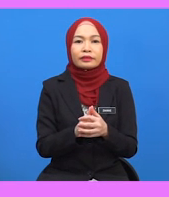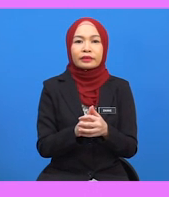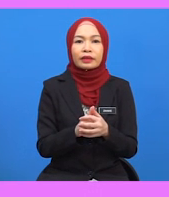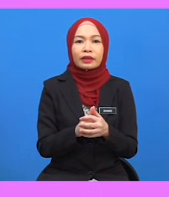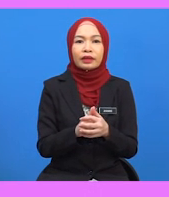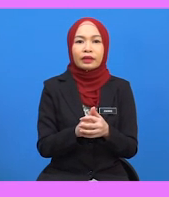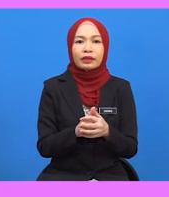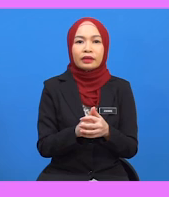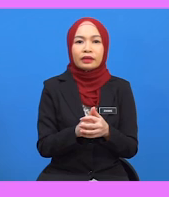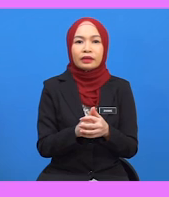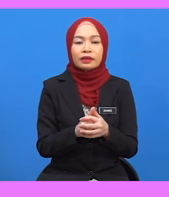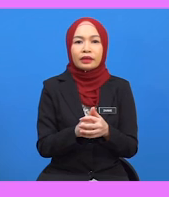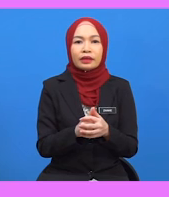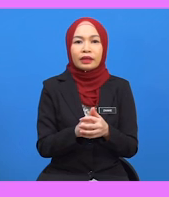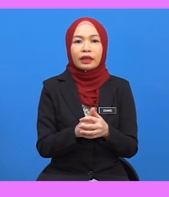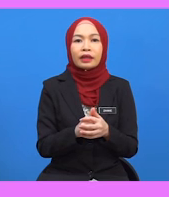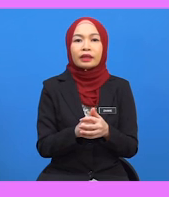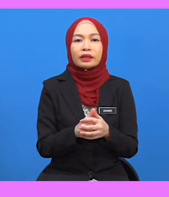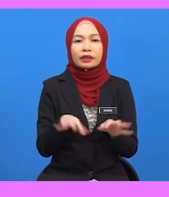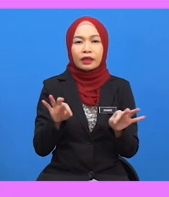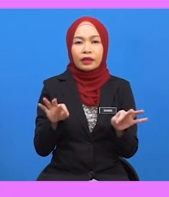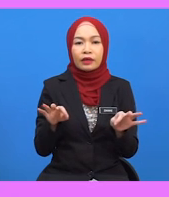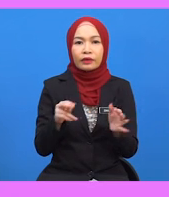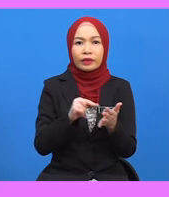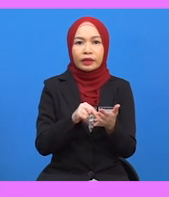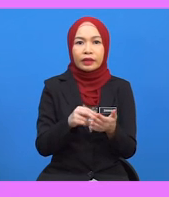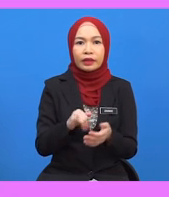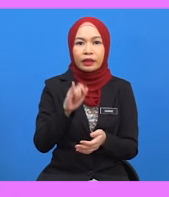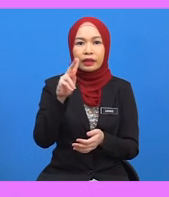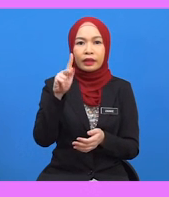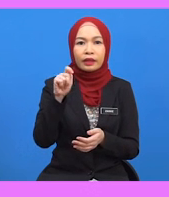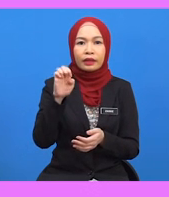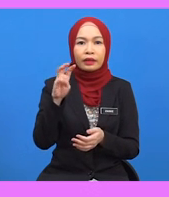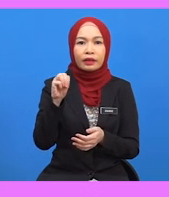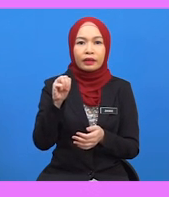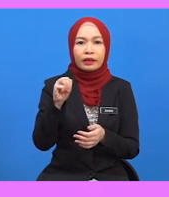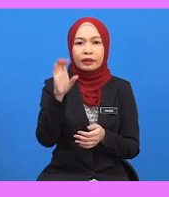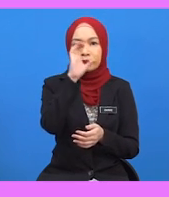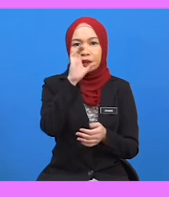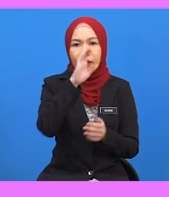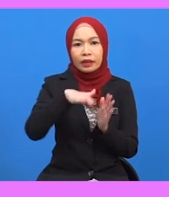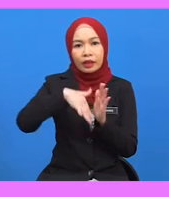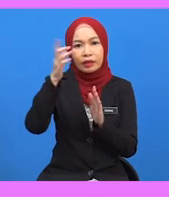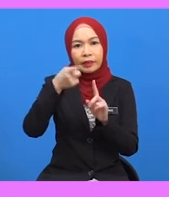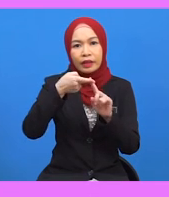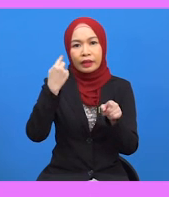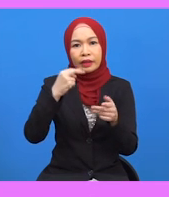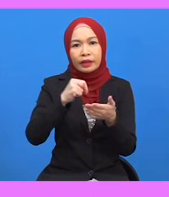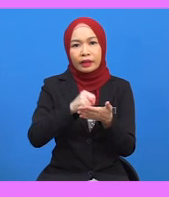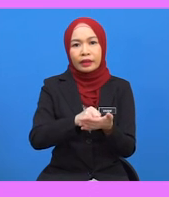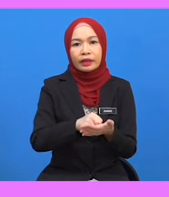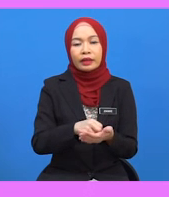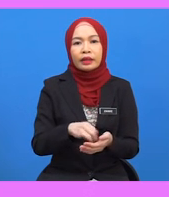Kelima, jika nilai item carian lebih daripada nilai item di